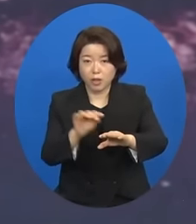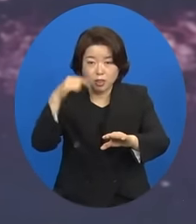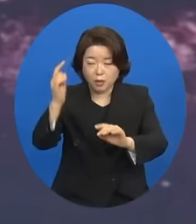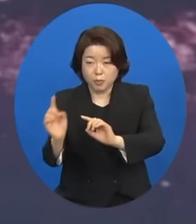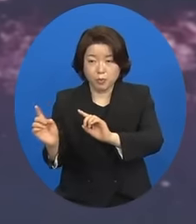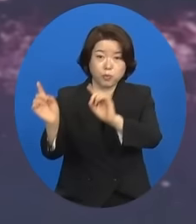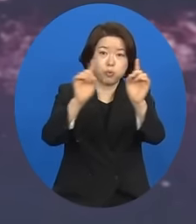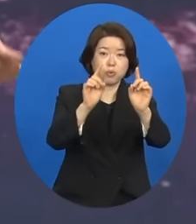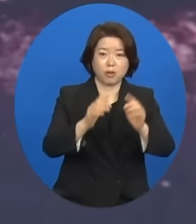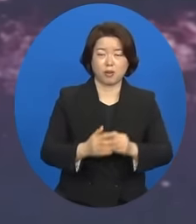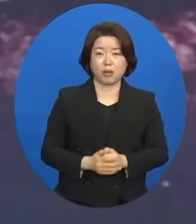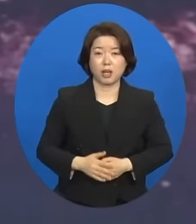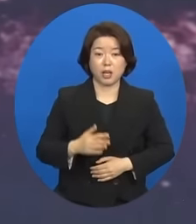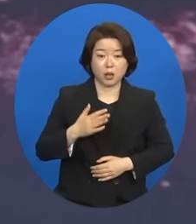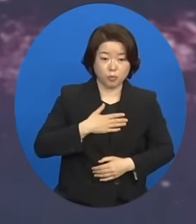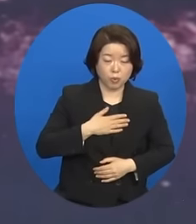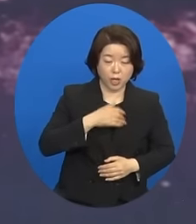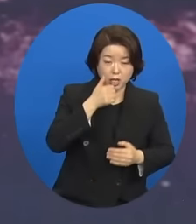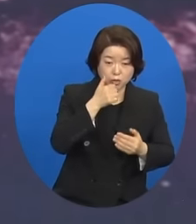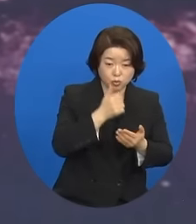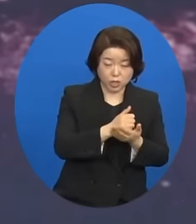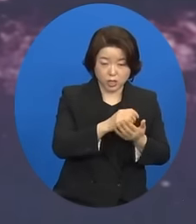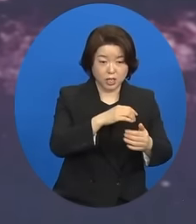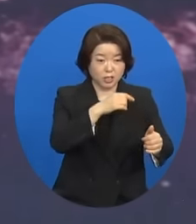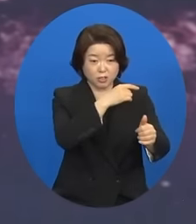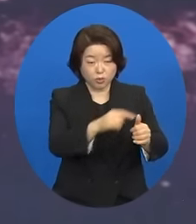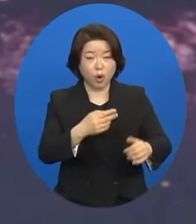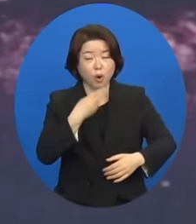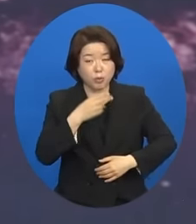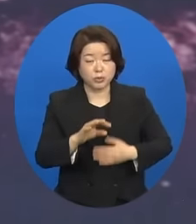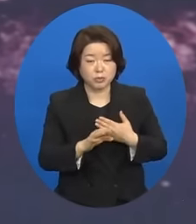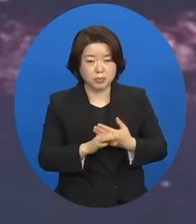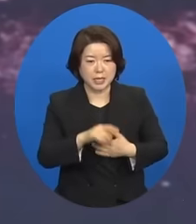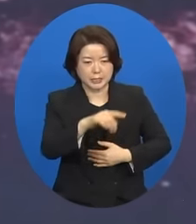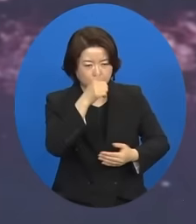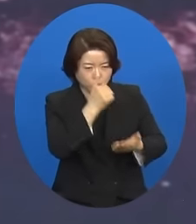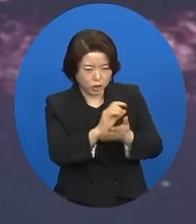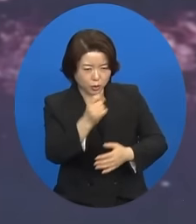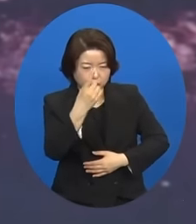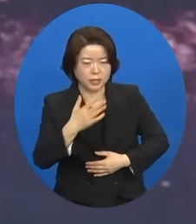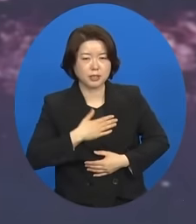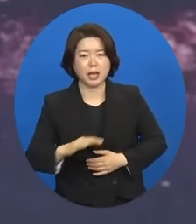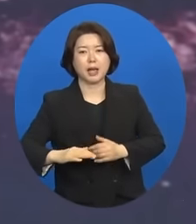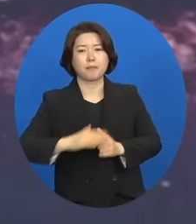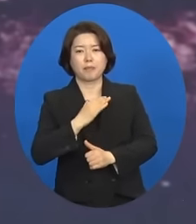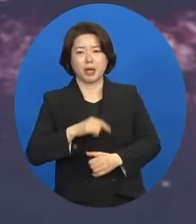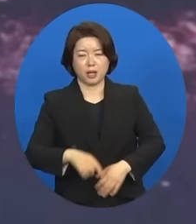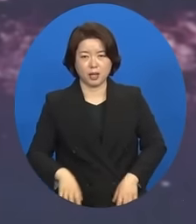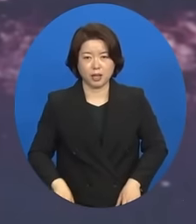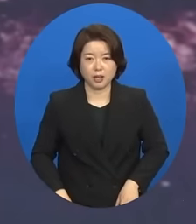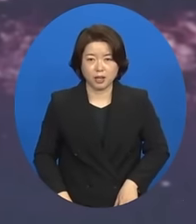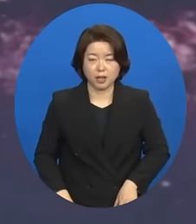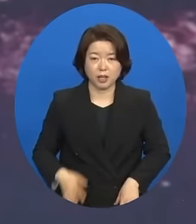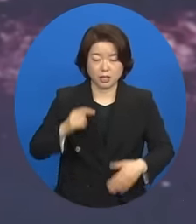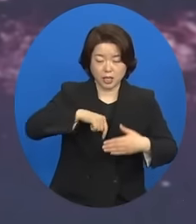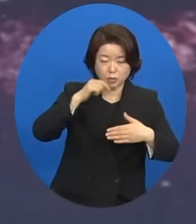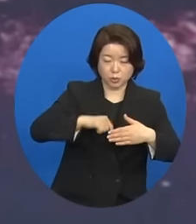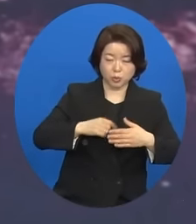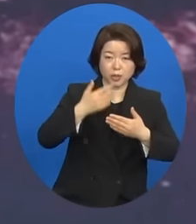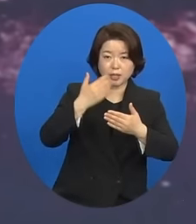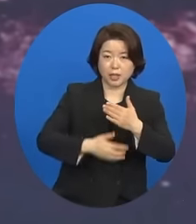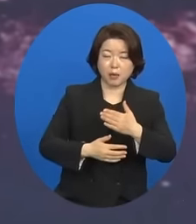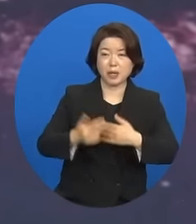우리의 죄를 죽이지 않으면 그 죄가 우리를 죽일 것이기 때문에 그래요 우리 육신 안에 남아 있는 옛자 가 날마다